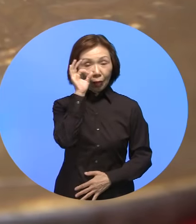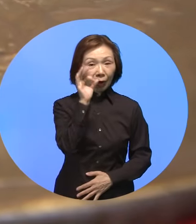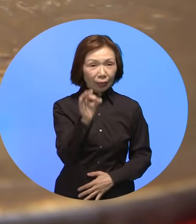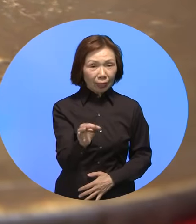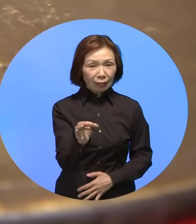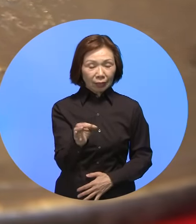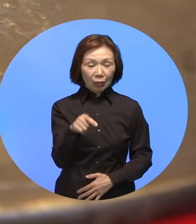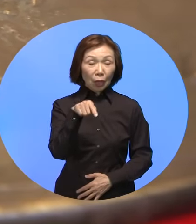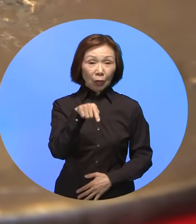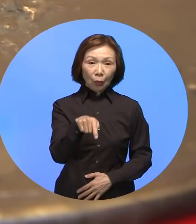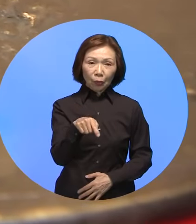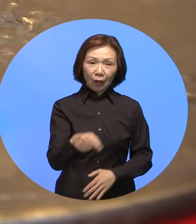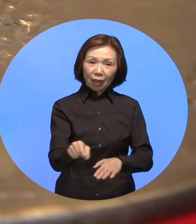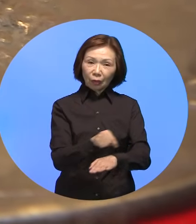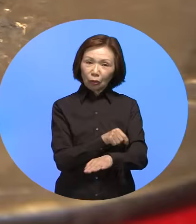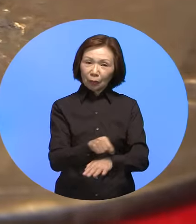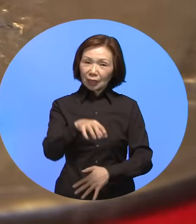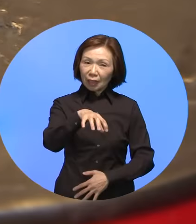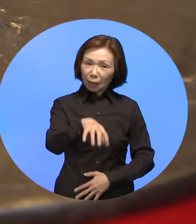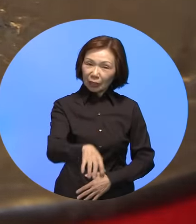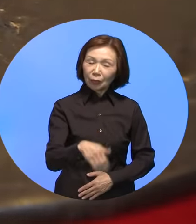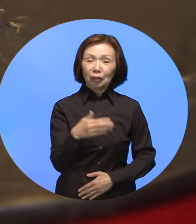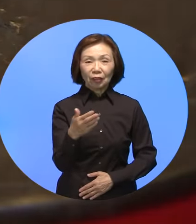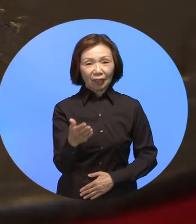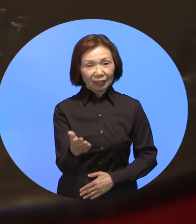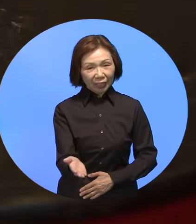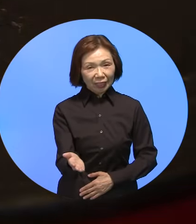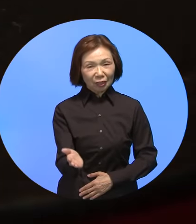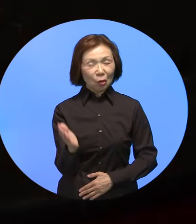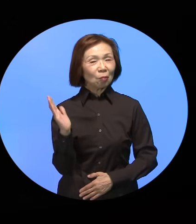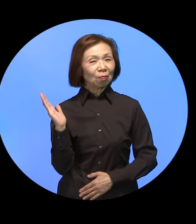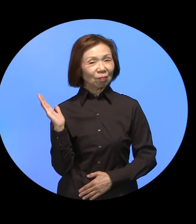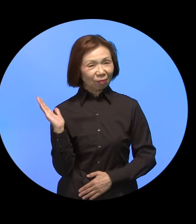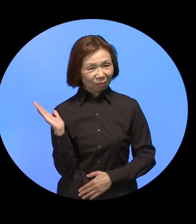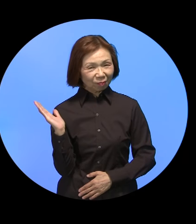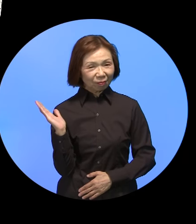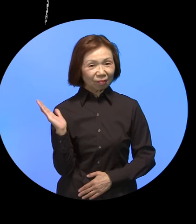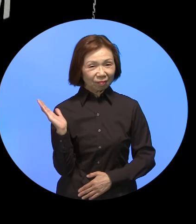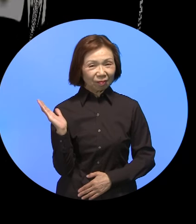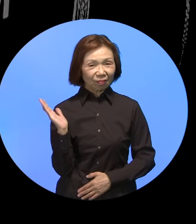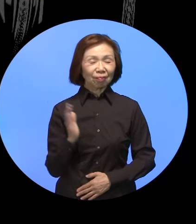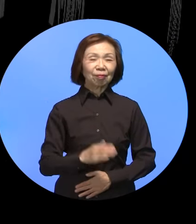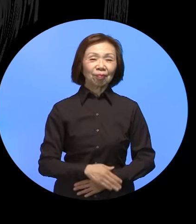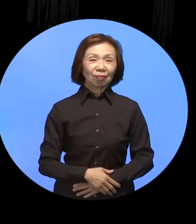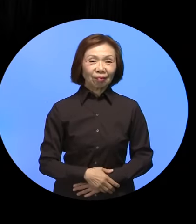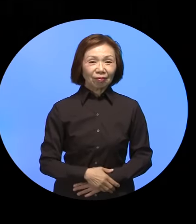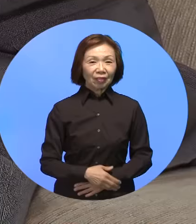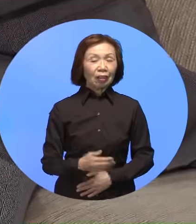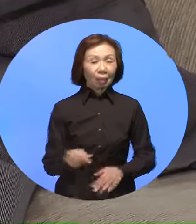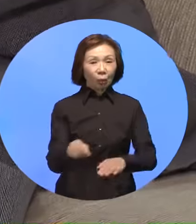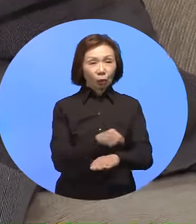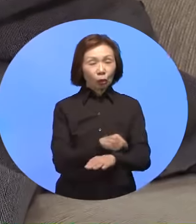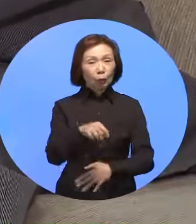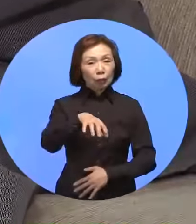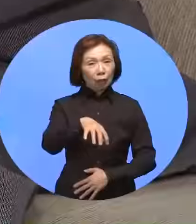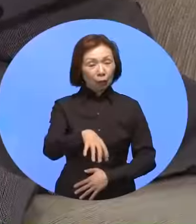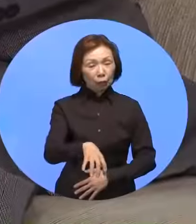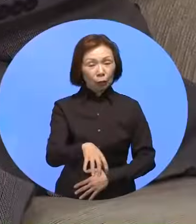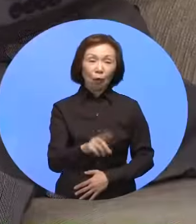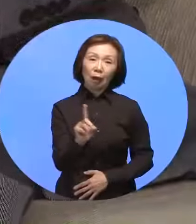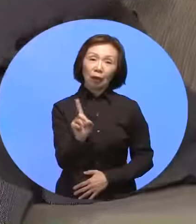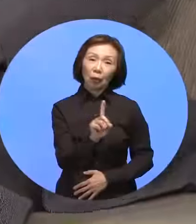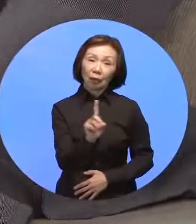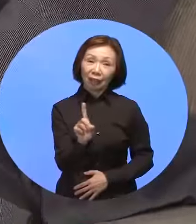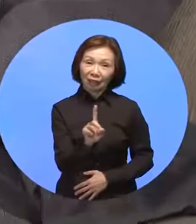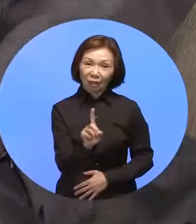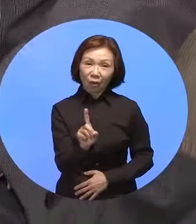黒台の特別な場所なのではないかと推測されたのですその特別な場所とはいったいどんな